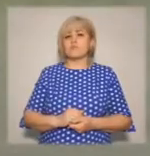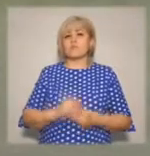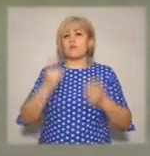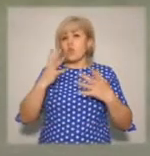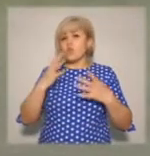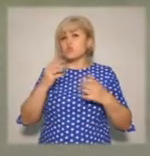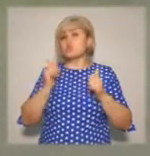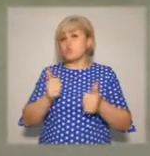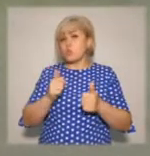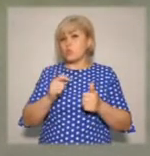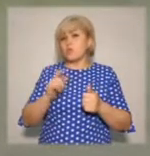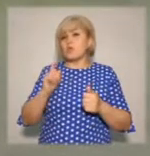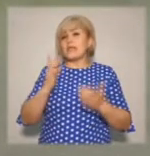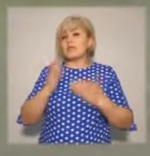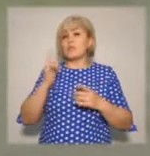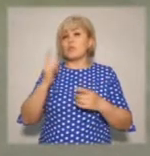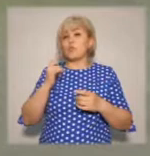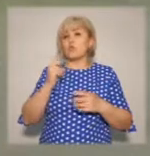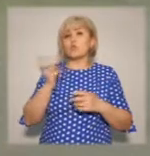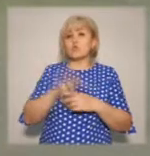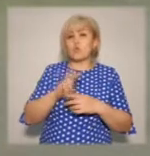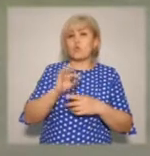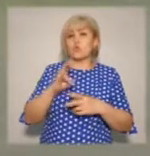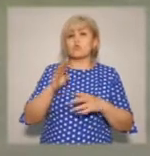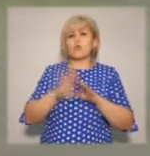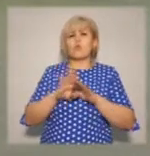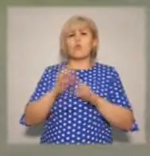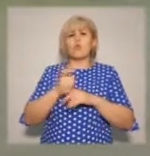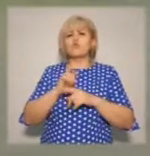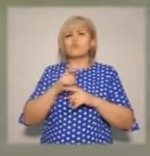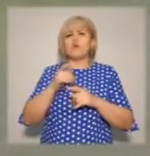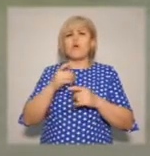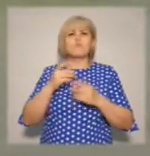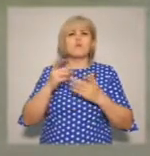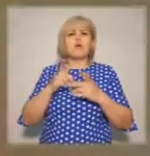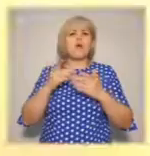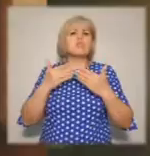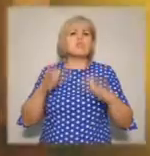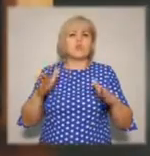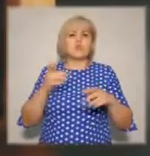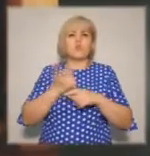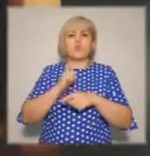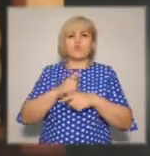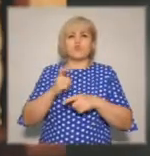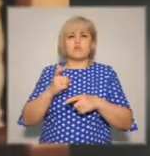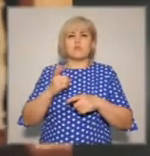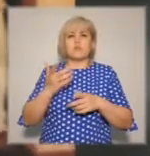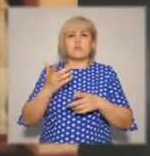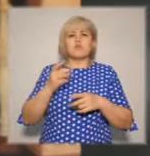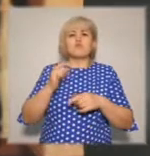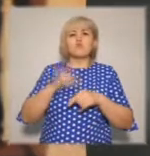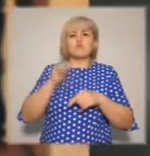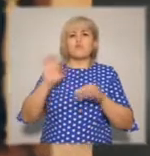Конечно, здорово, если ребенок пришел, и он такой. Он очень открытый, он очень эмоциональный, он очень там,